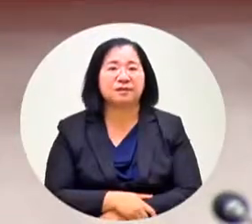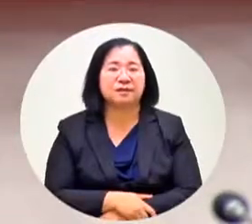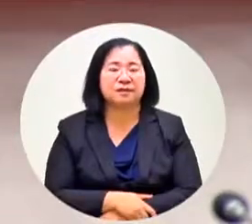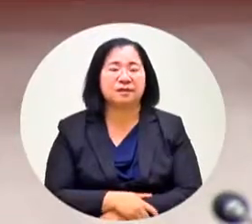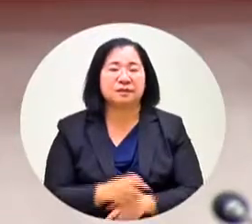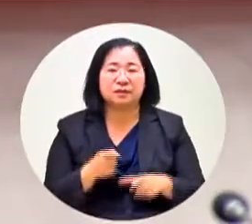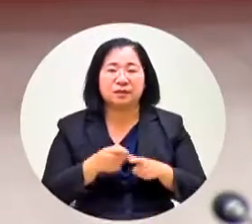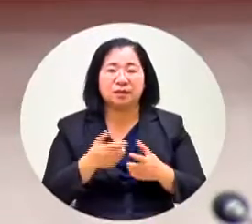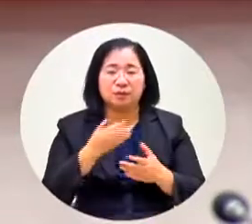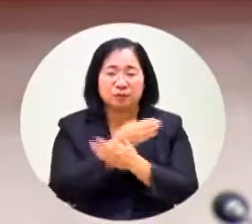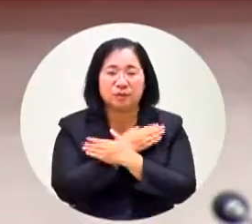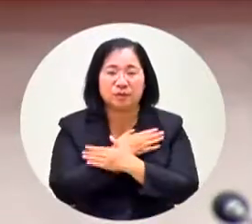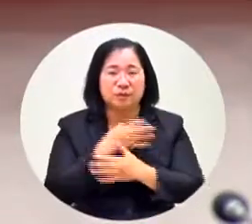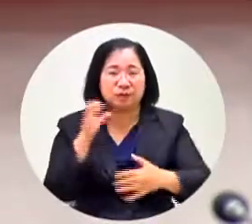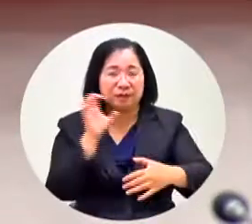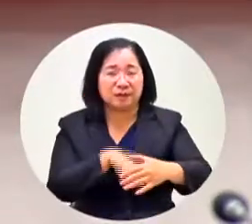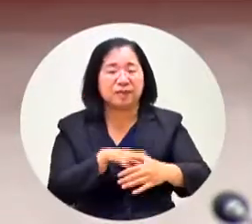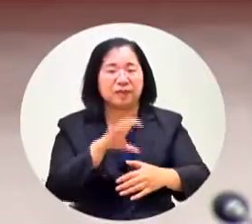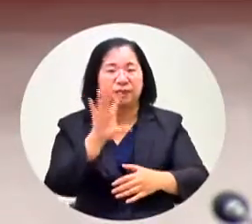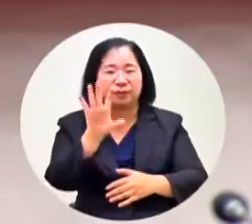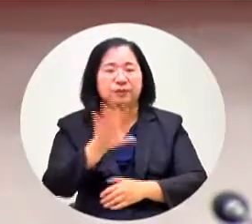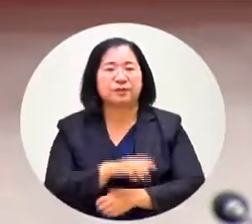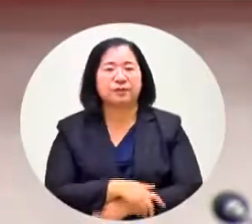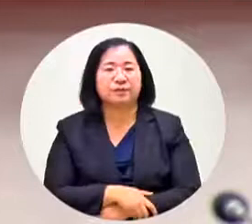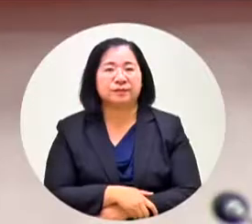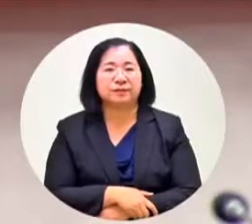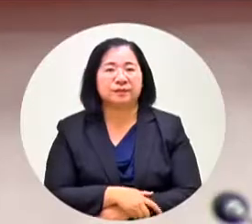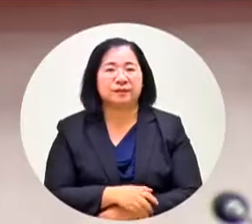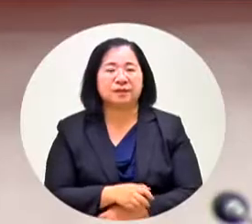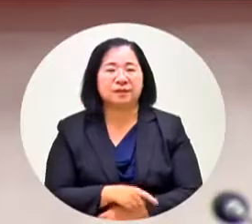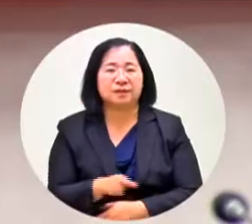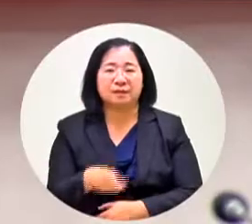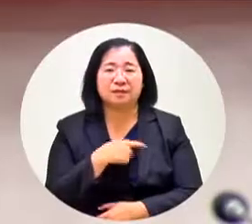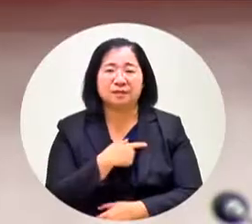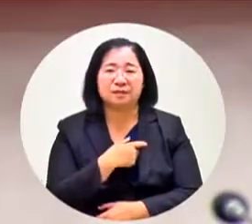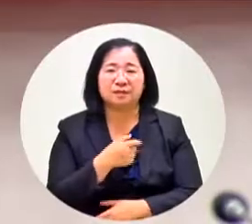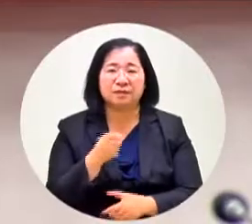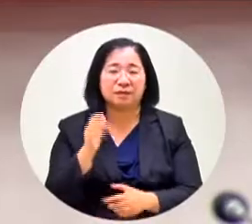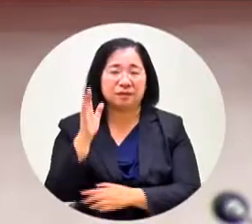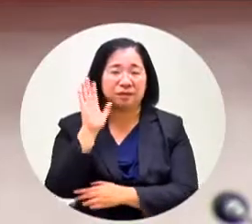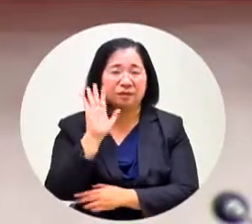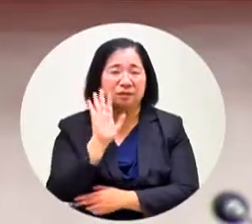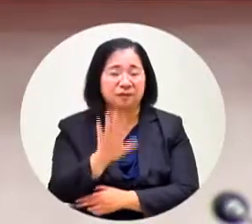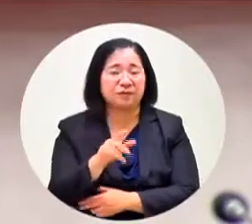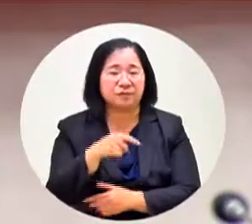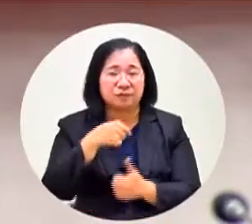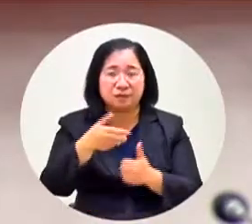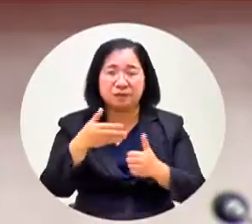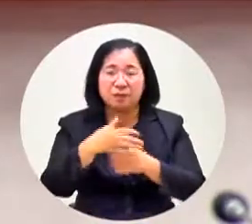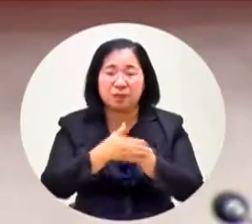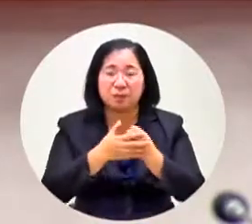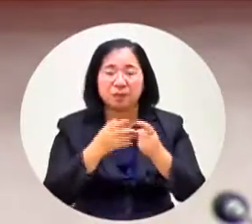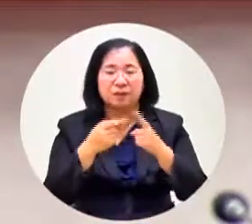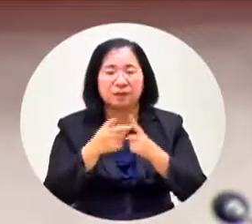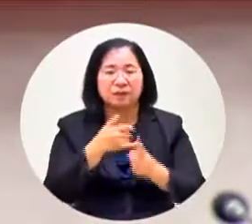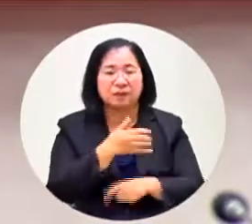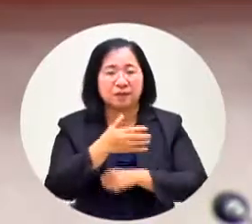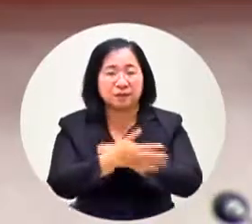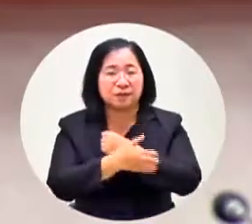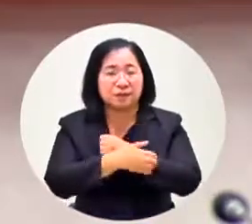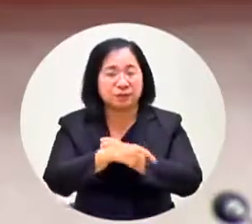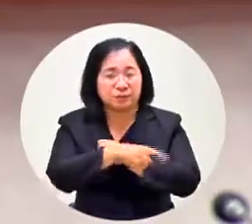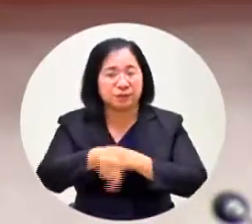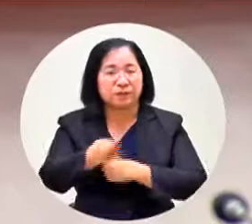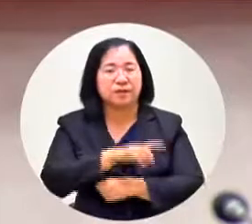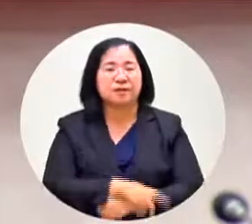上。哈，那我必须要先跟市长说明一下哈，其实这一群教保人员，他当初在还没有合并之前，他